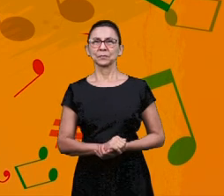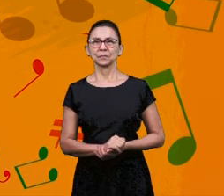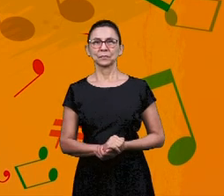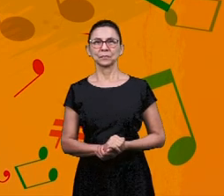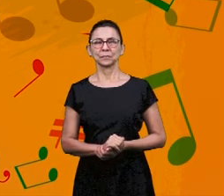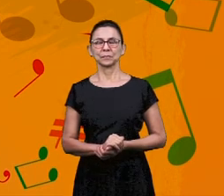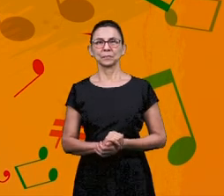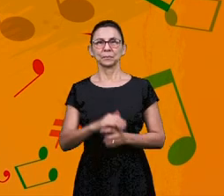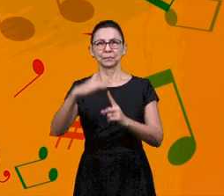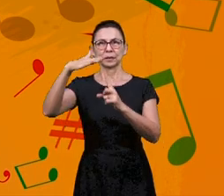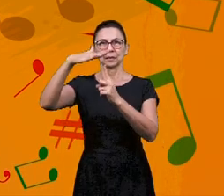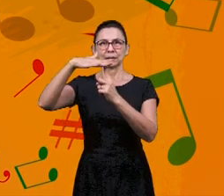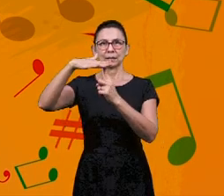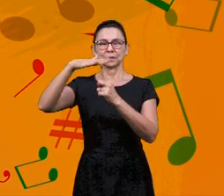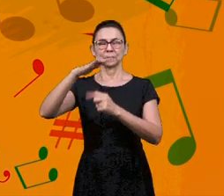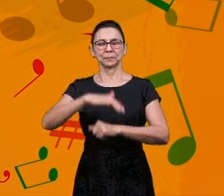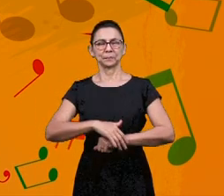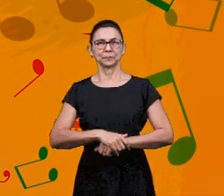Paraná.